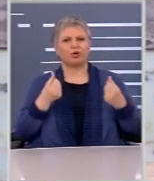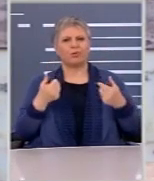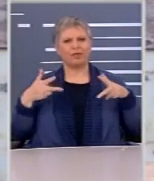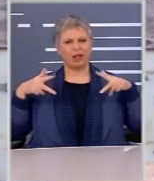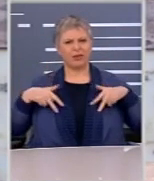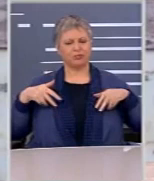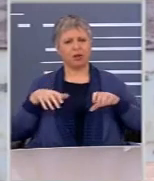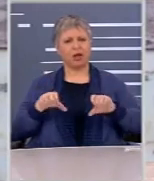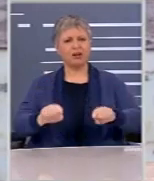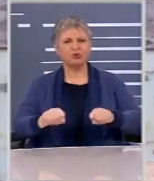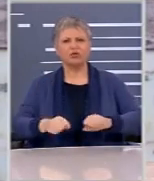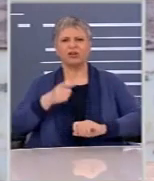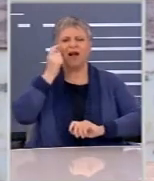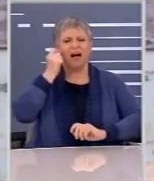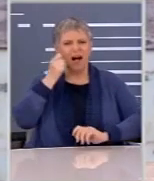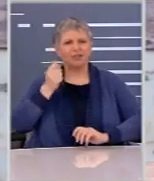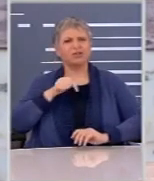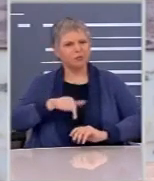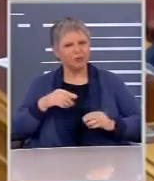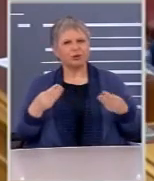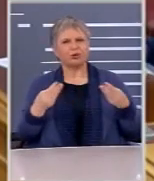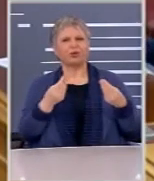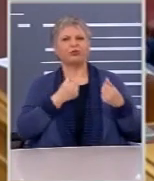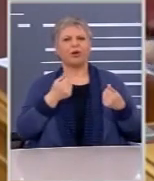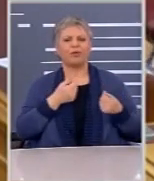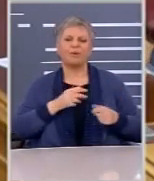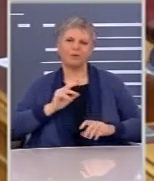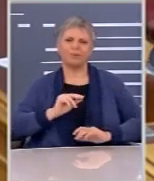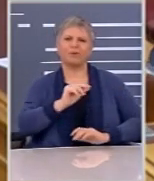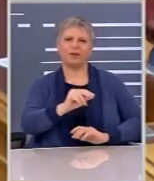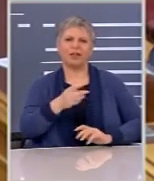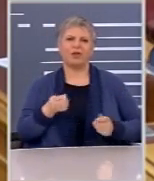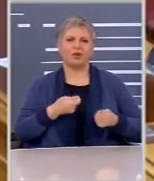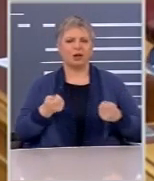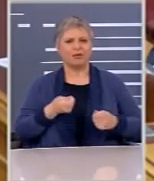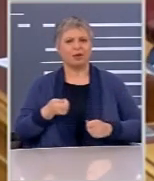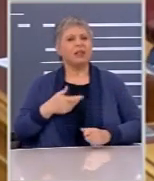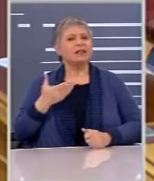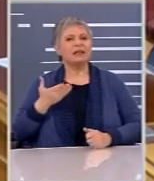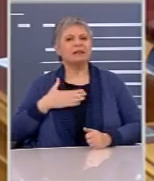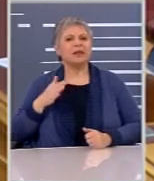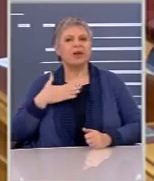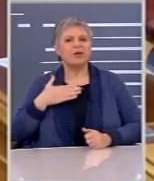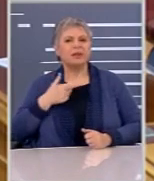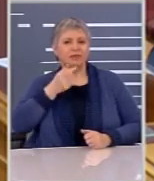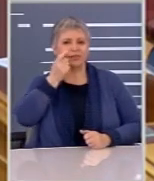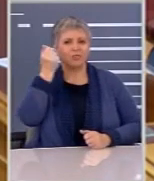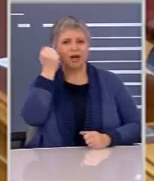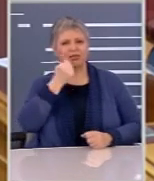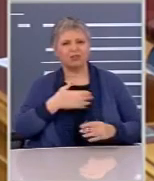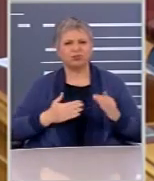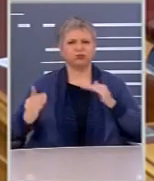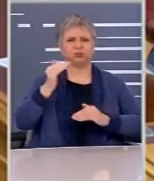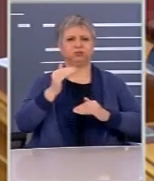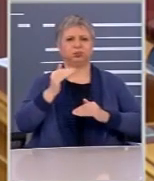και οι άνδρες όταν ασκούν βία την ασκούν γιατί θέλουν να πειθαρχήσουν το άλλο φύλο και να το χειραγωγήσουν